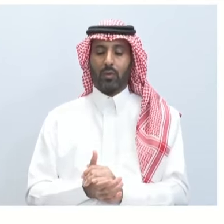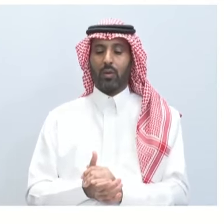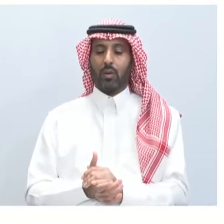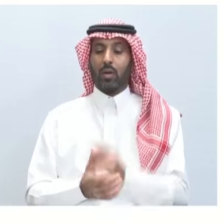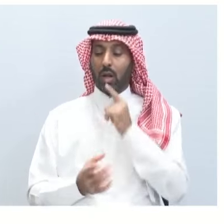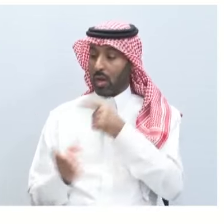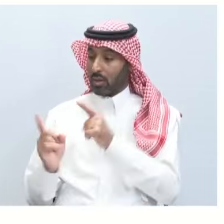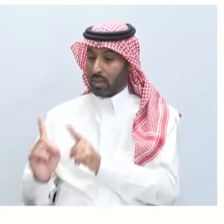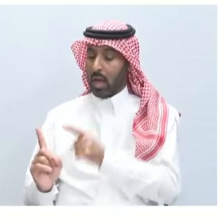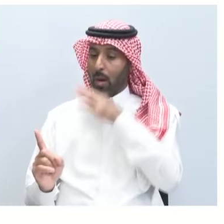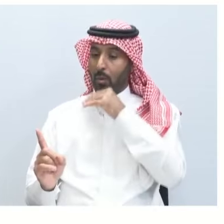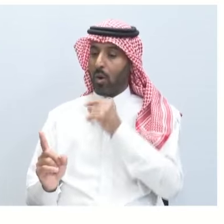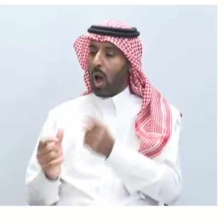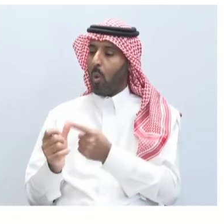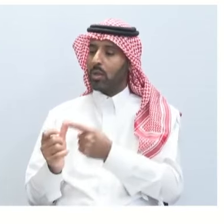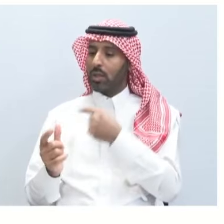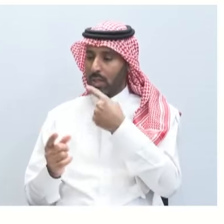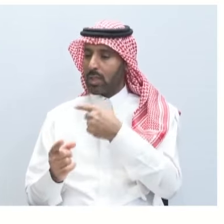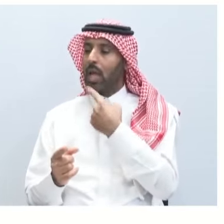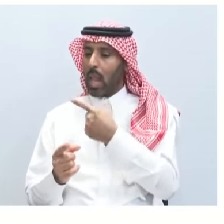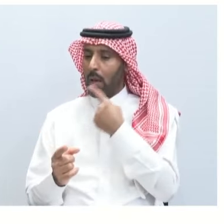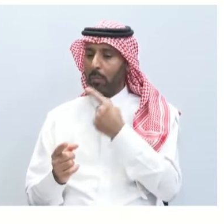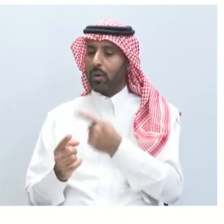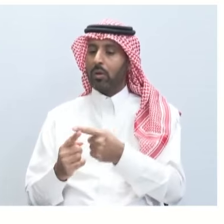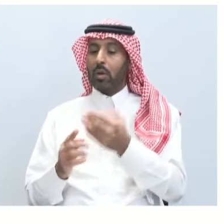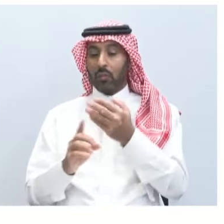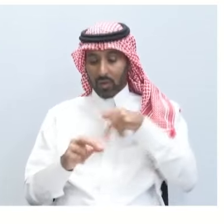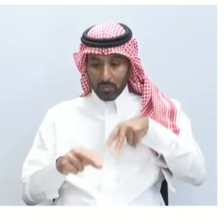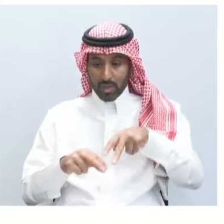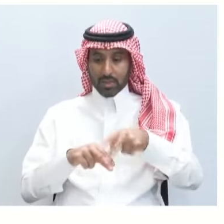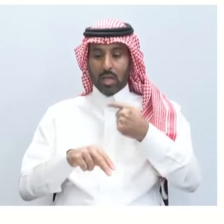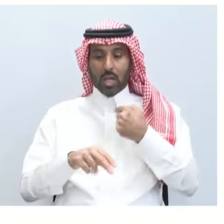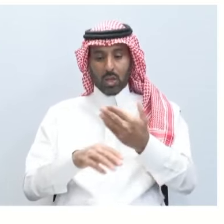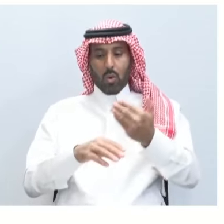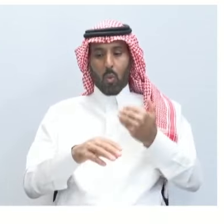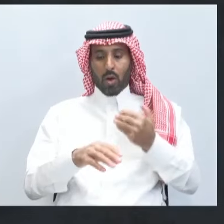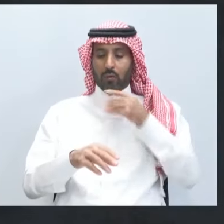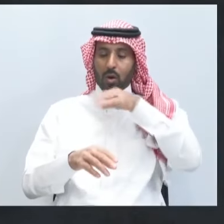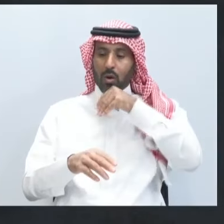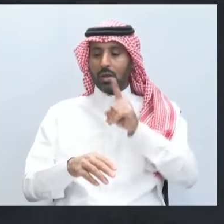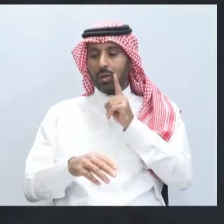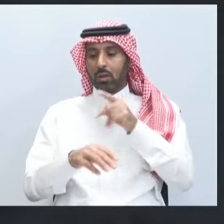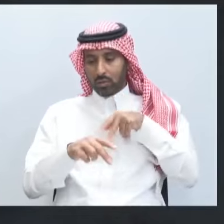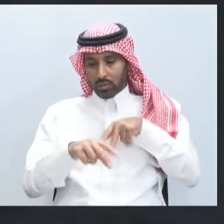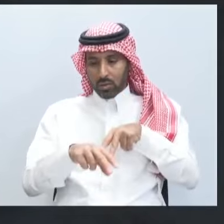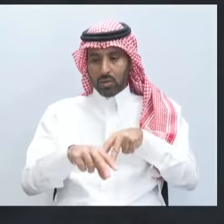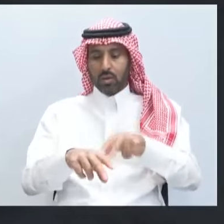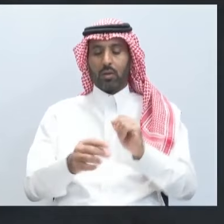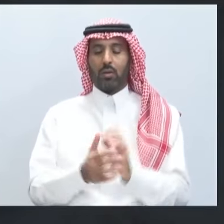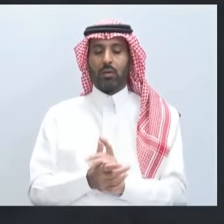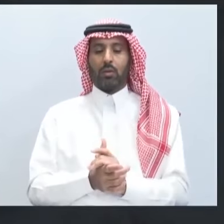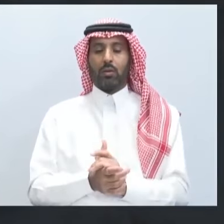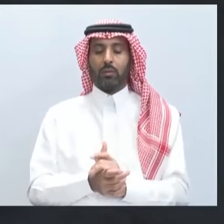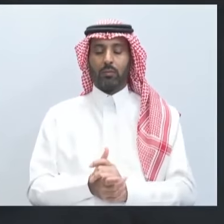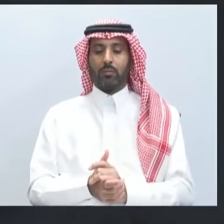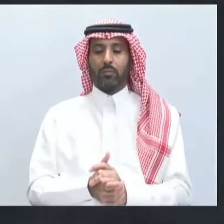تقديمهما في الكلام والمشي احتراما لهما واجلالا لقدره فانت تجعلهما دائما